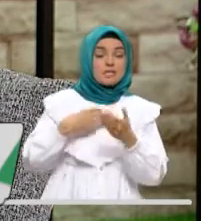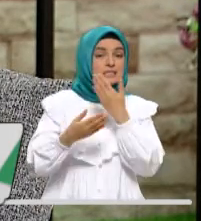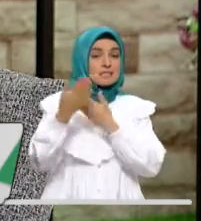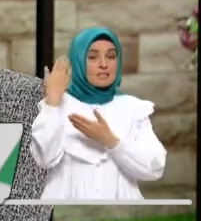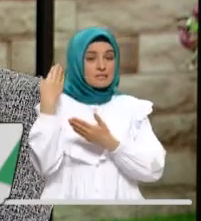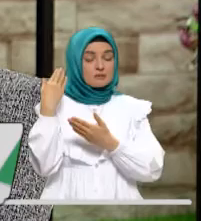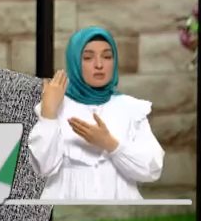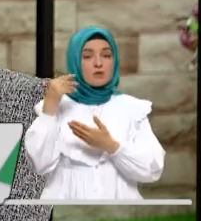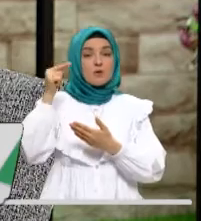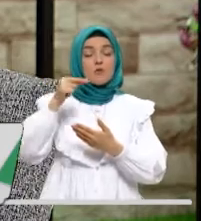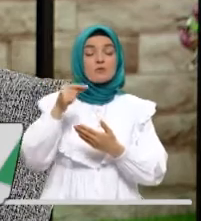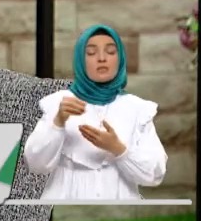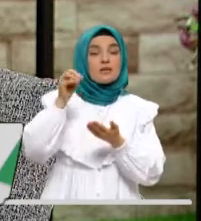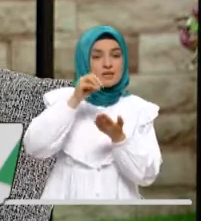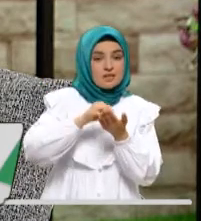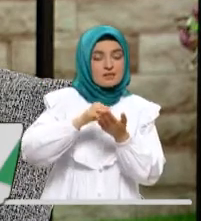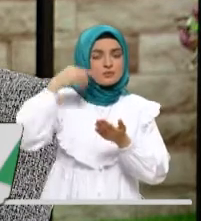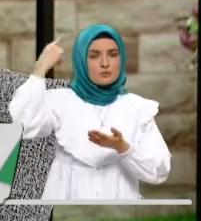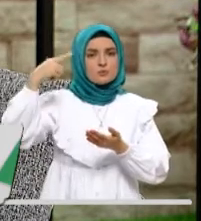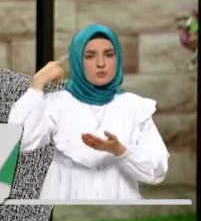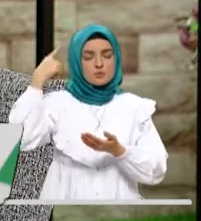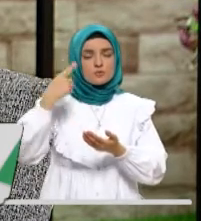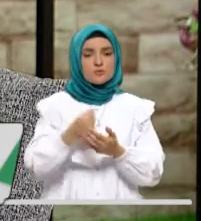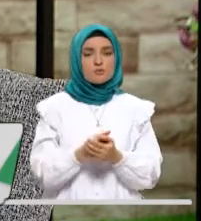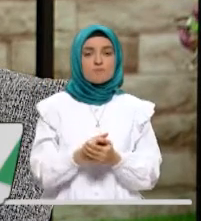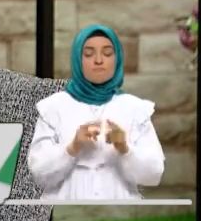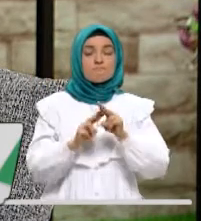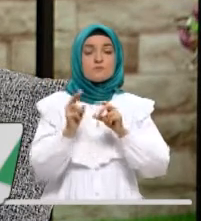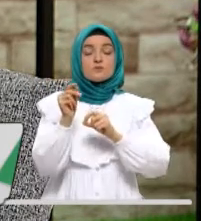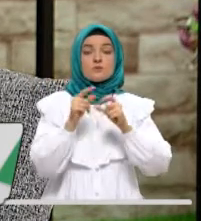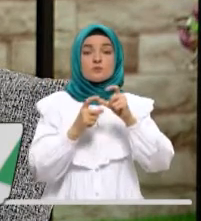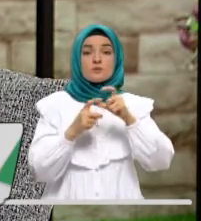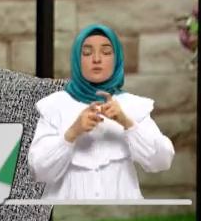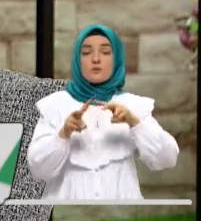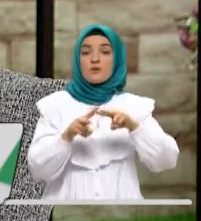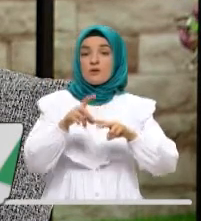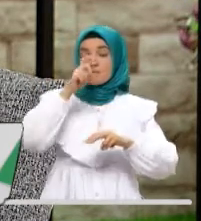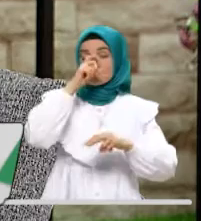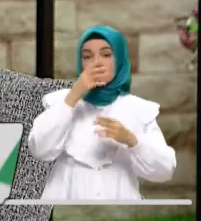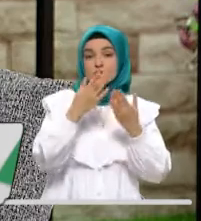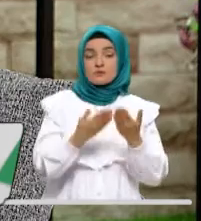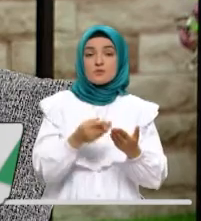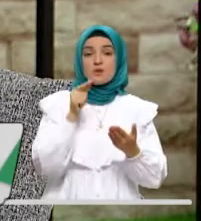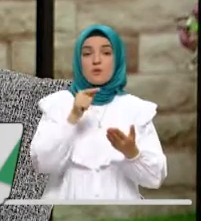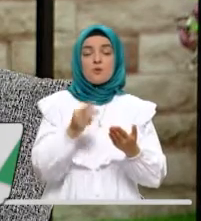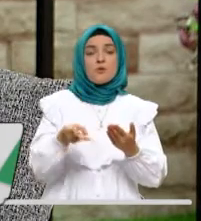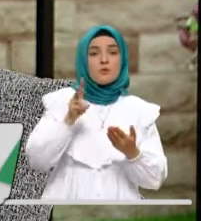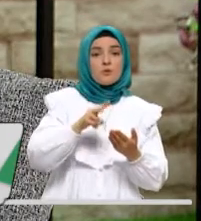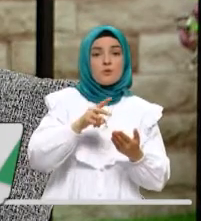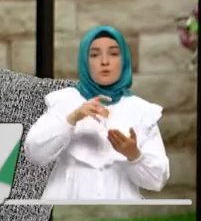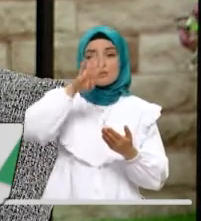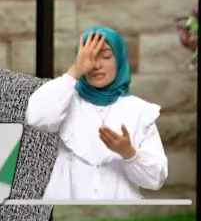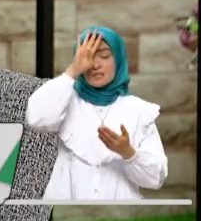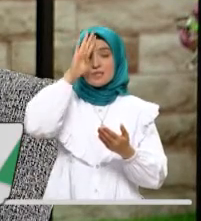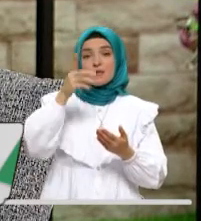ülkeye katkılarını eğer göz önüne alırsak, mesela Kösem Sultan hakkında çok şey söylenir de o öldüğünde İstanbul'da 10 bin kişi aç